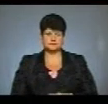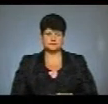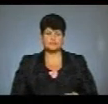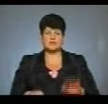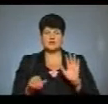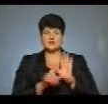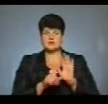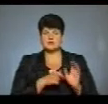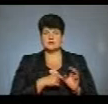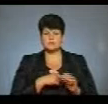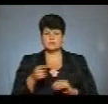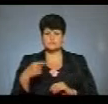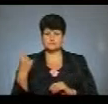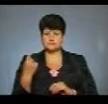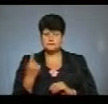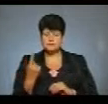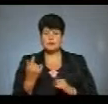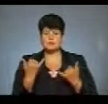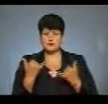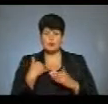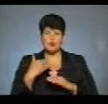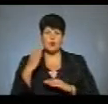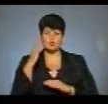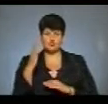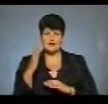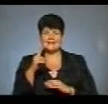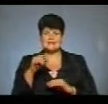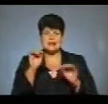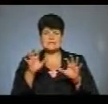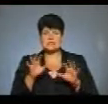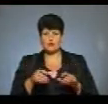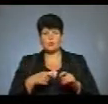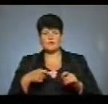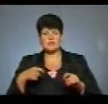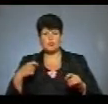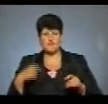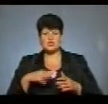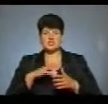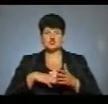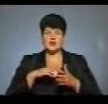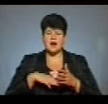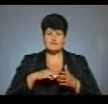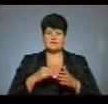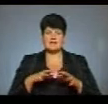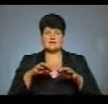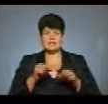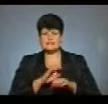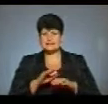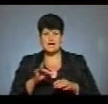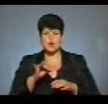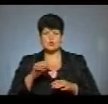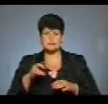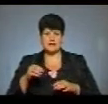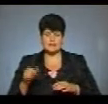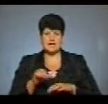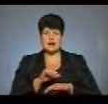Шестеро депутатів від Тернопільщини сьогодні проголосували за закон про відтермінування штрафів для власників нерозмитнених автівок